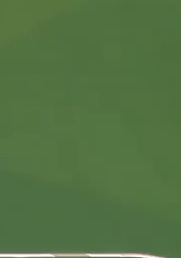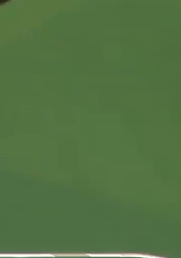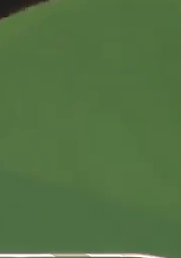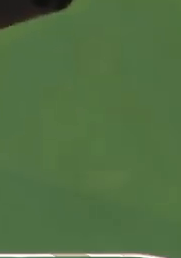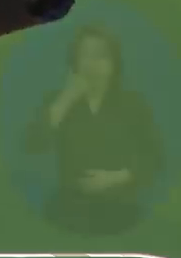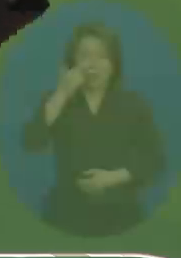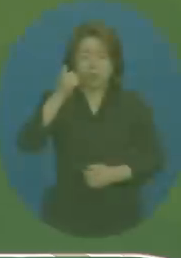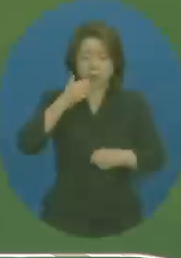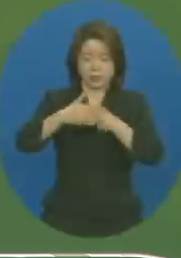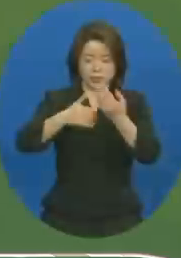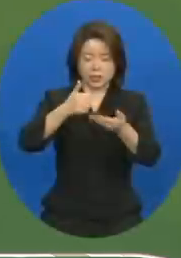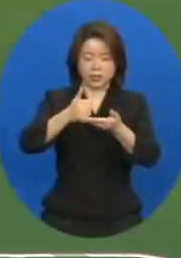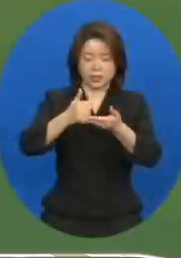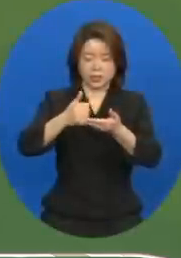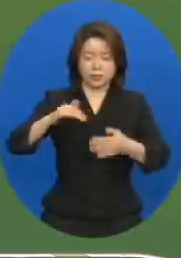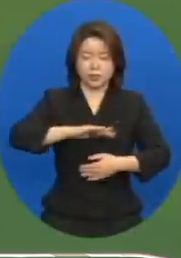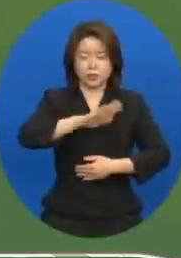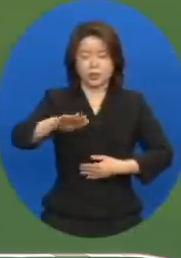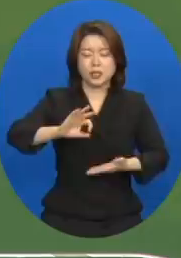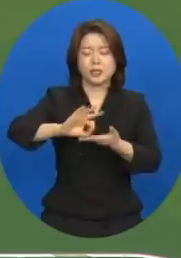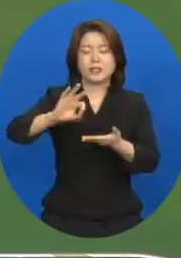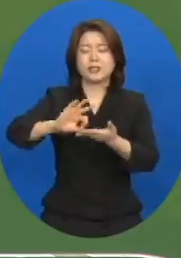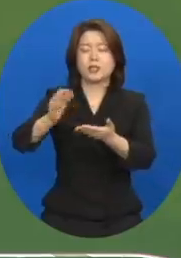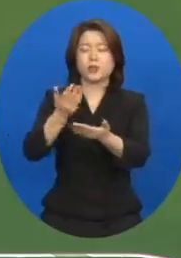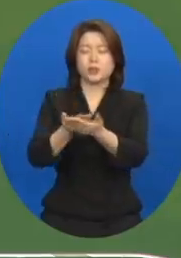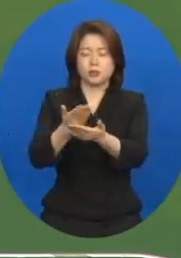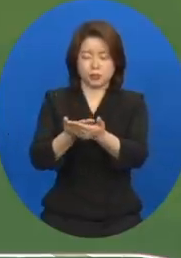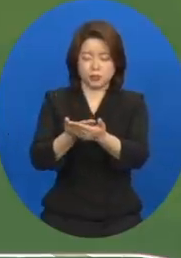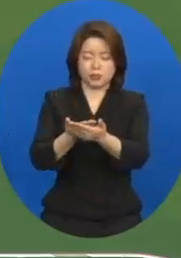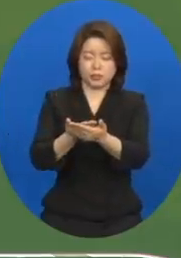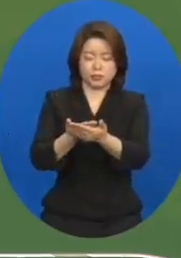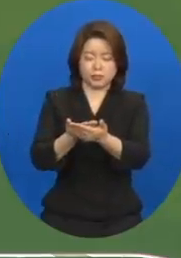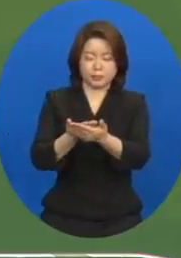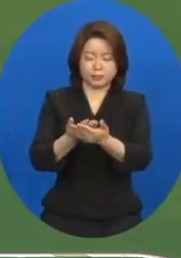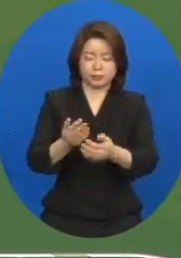아버지 하나님, 저를 사용하소서.